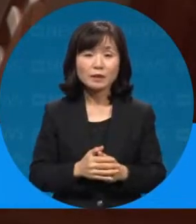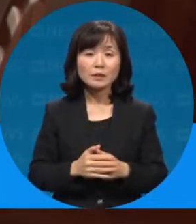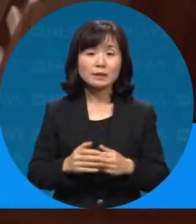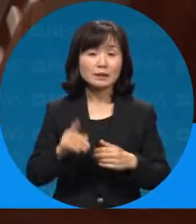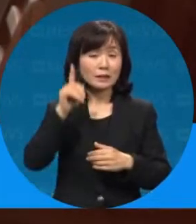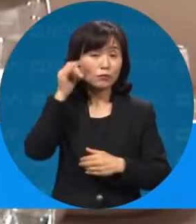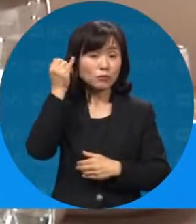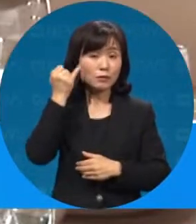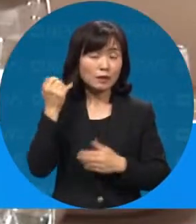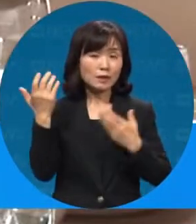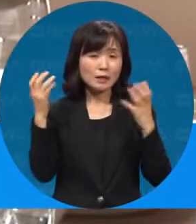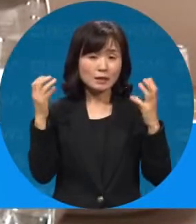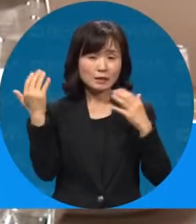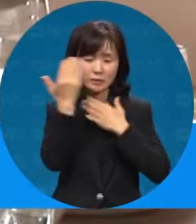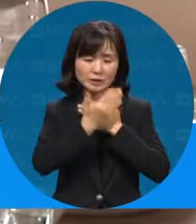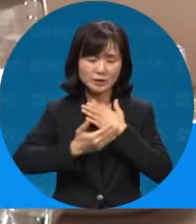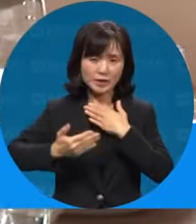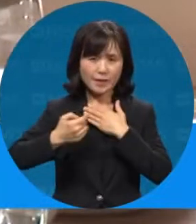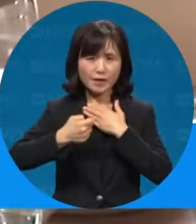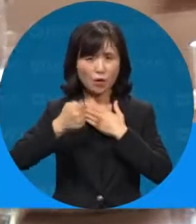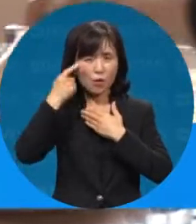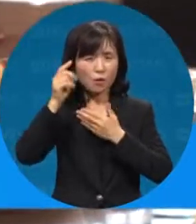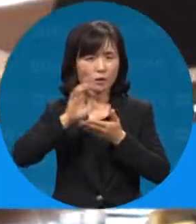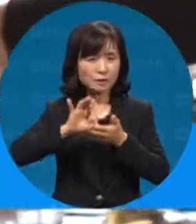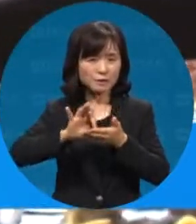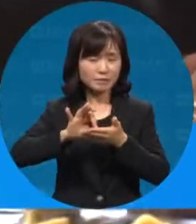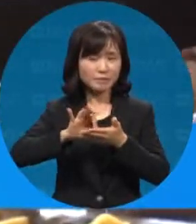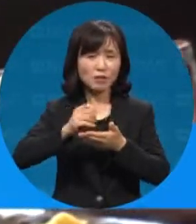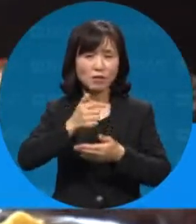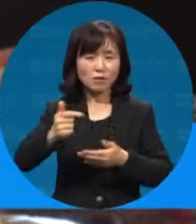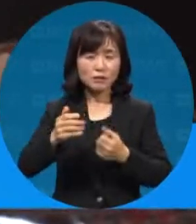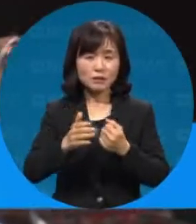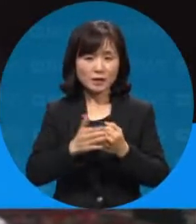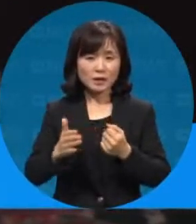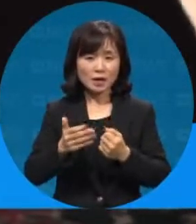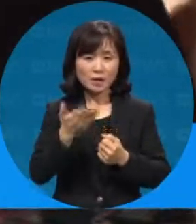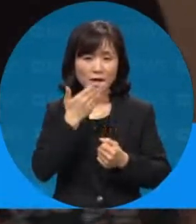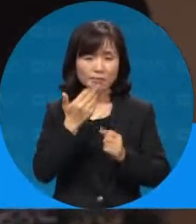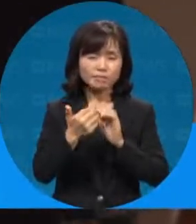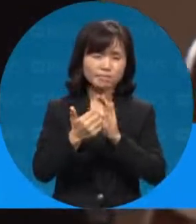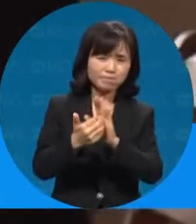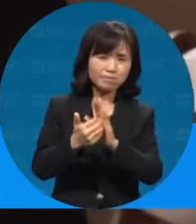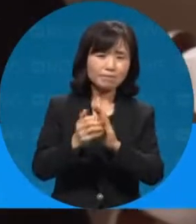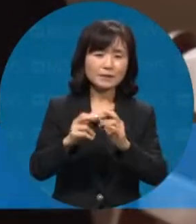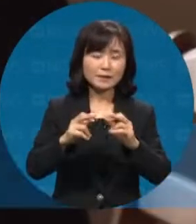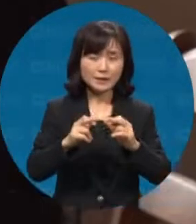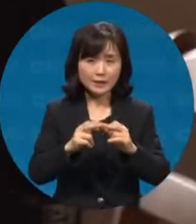아이들이 신체 이미지에 신경을 쓰는 중요한 시기임을 알고 섭식장애 징후에 세심하게 대처할 필요가 있습니다.